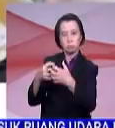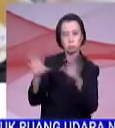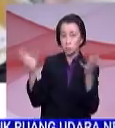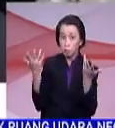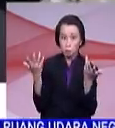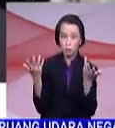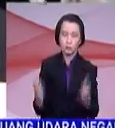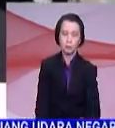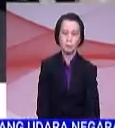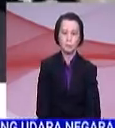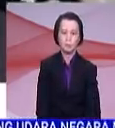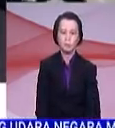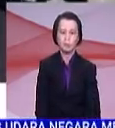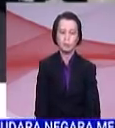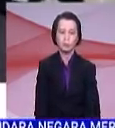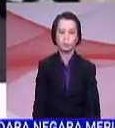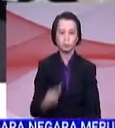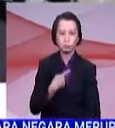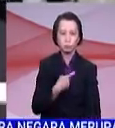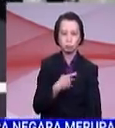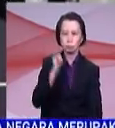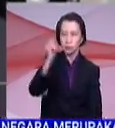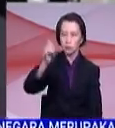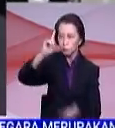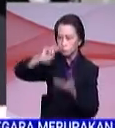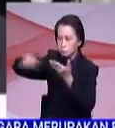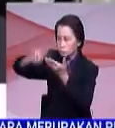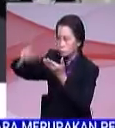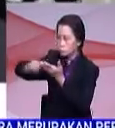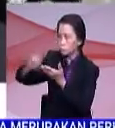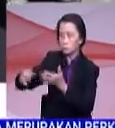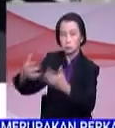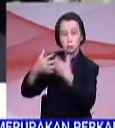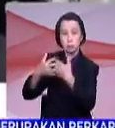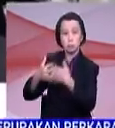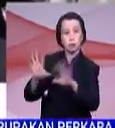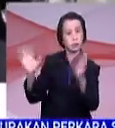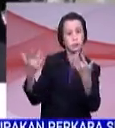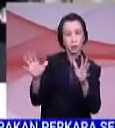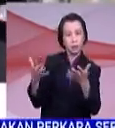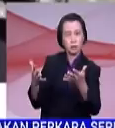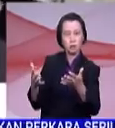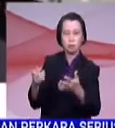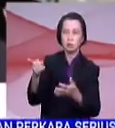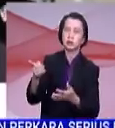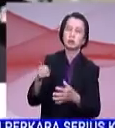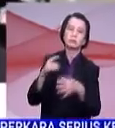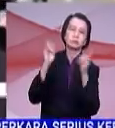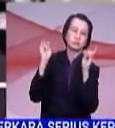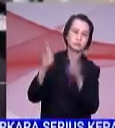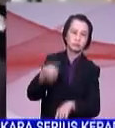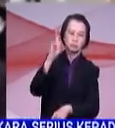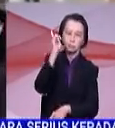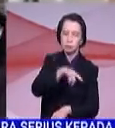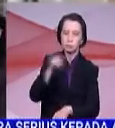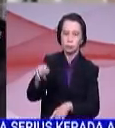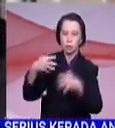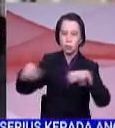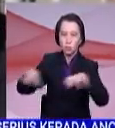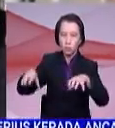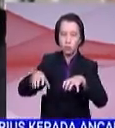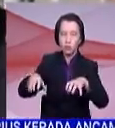berkenaan. Tapi bila kita buat pemeriksaan, kita dapati bahawa kilang ini menjalankan pembuatan topi